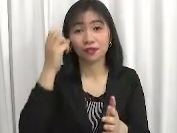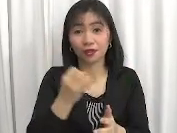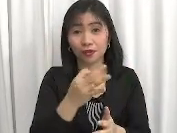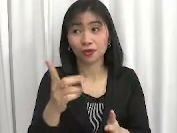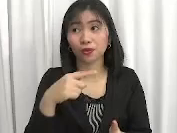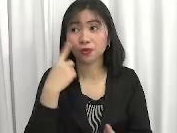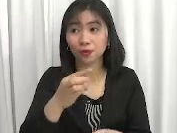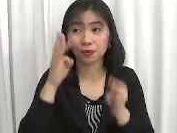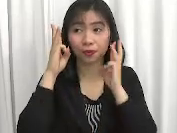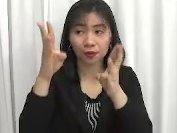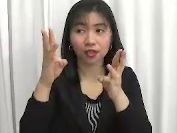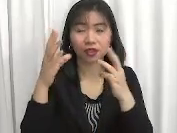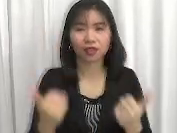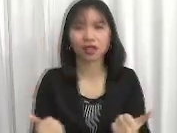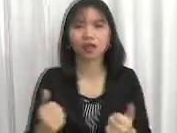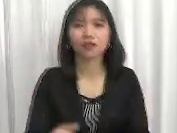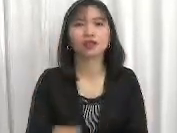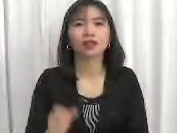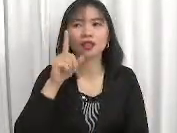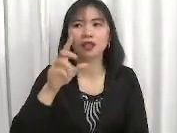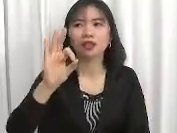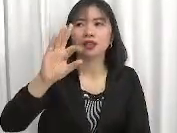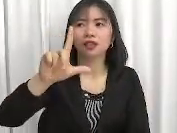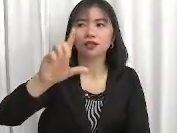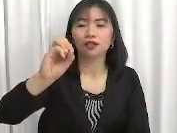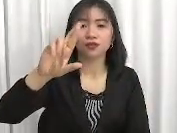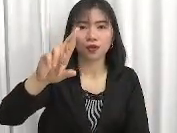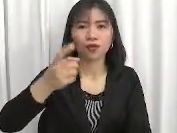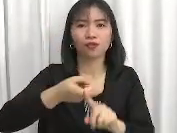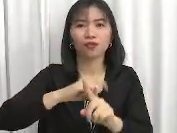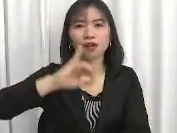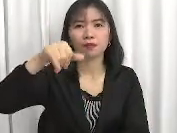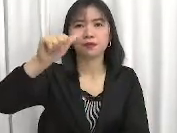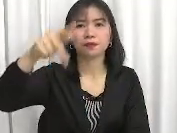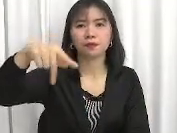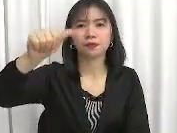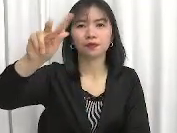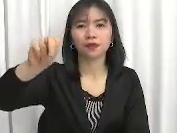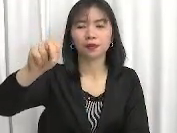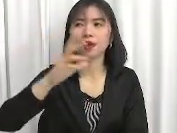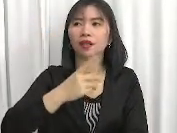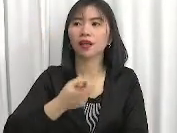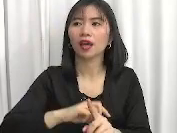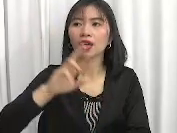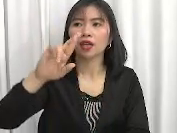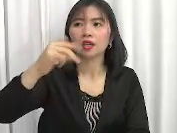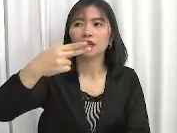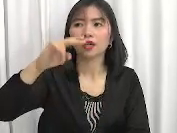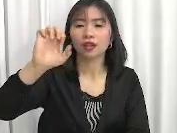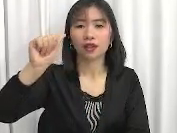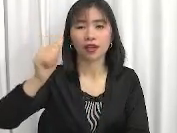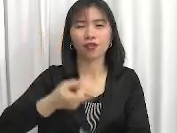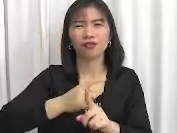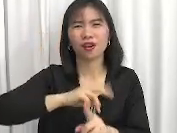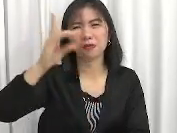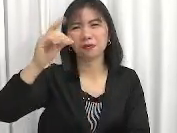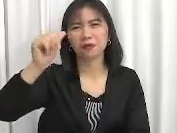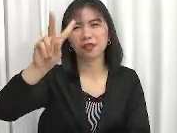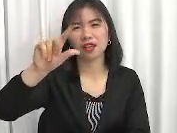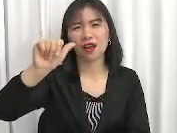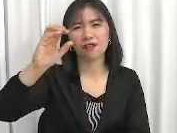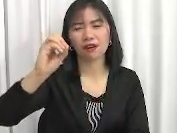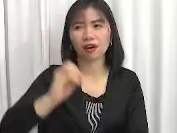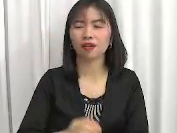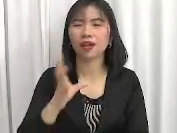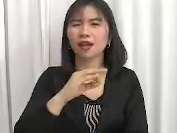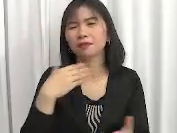nanonood. Si Ma'am Flor Solomon mula sa Japan at si Rhea Bantasan mula sa Davao. At bago po